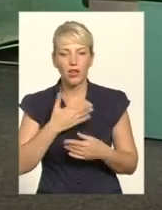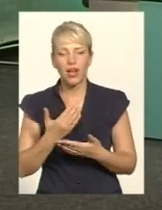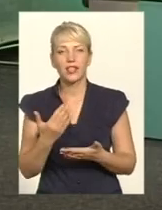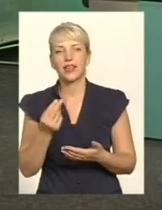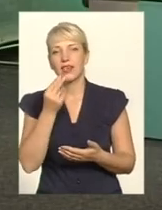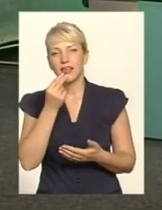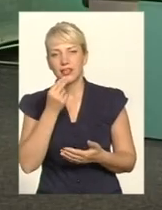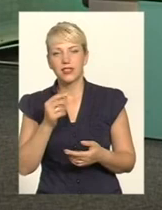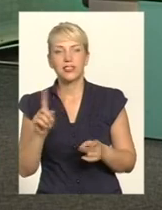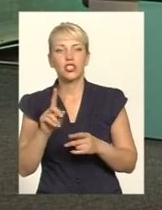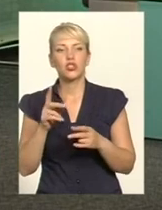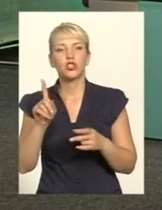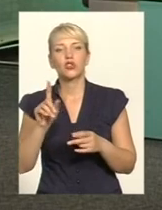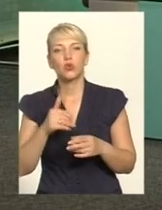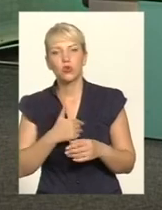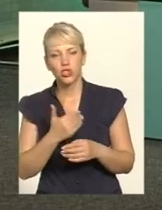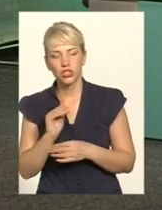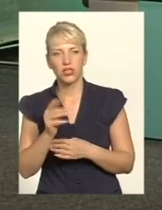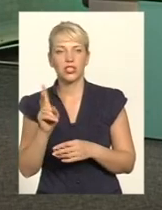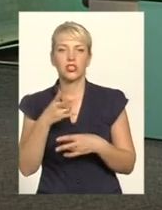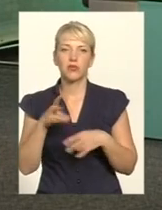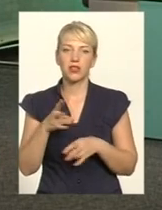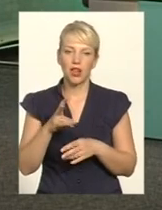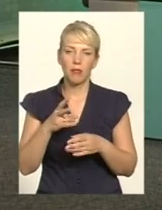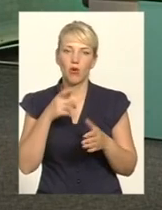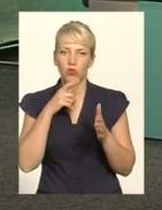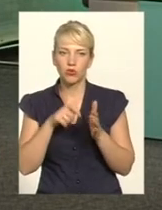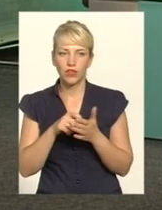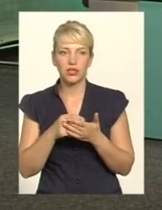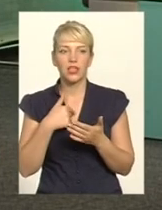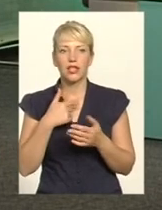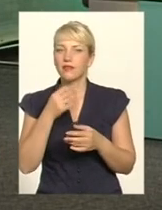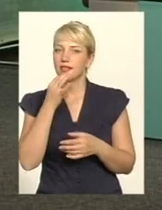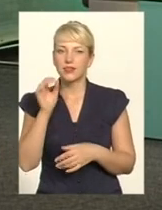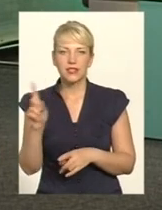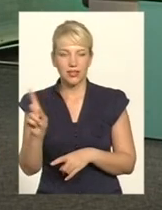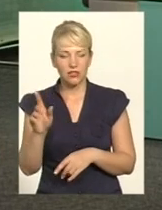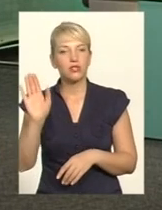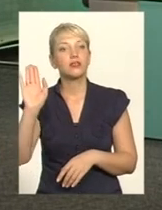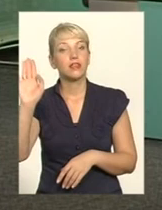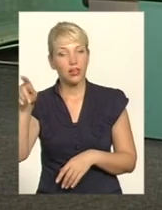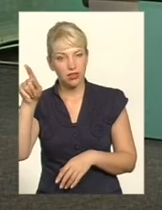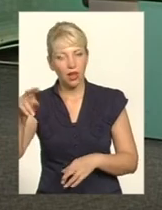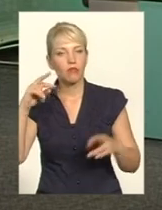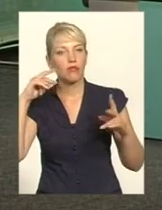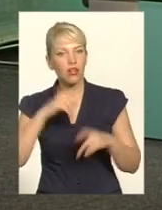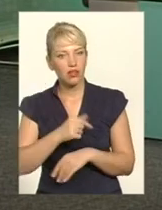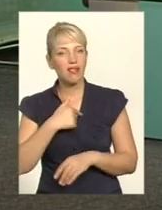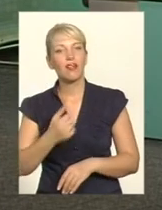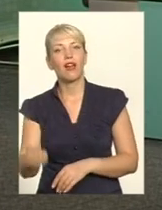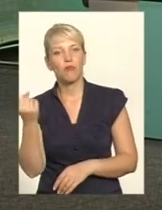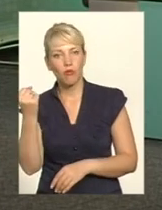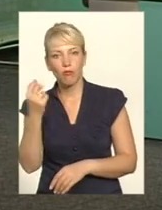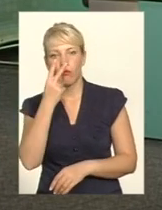варто готувати. А у нас же ж навпаки буває, мама думає, о, я, наприклад, я йому не скажу про це, от хай вона там травиться, а я потім йому покажу,